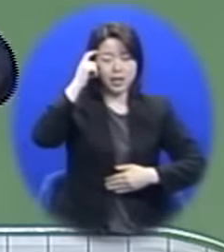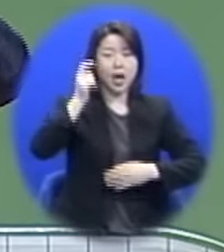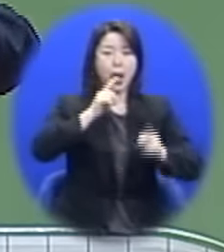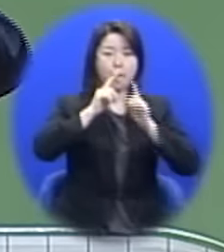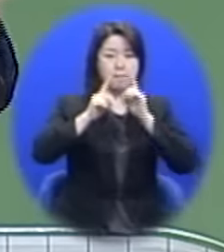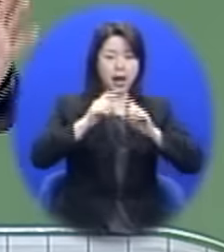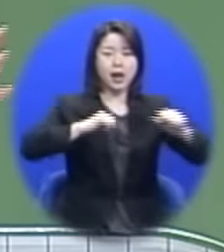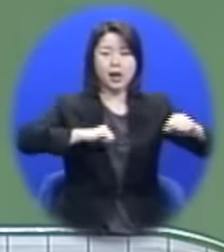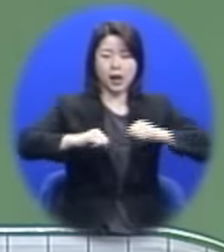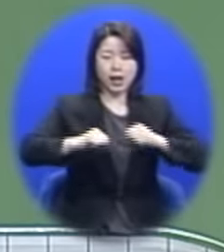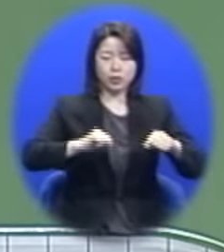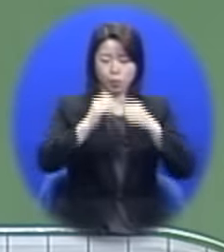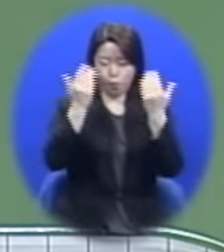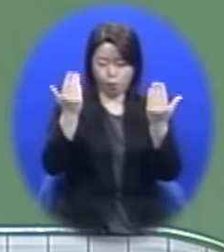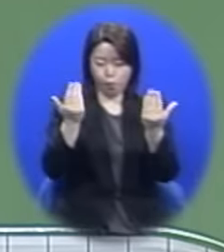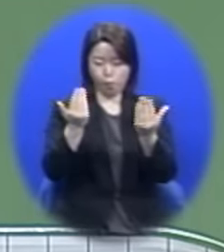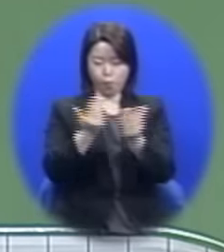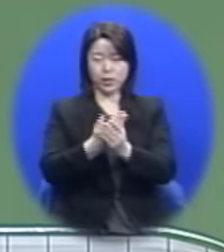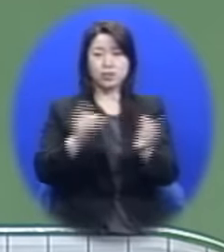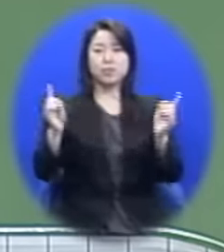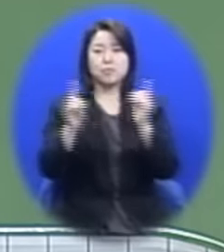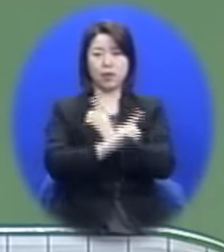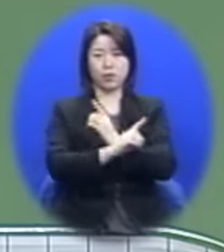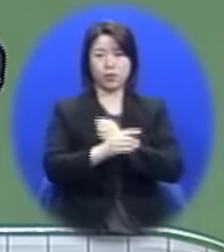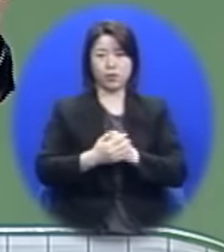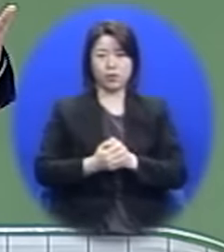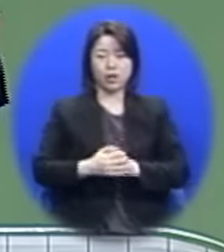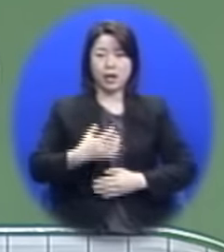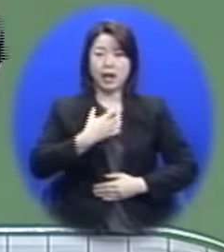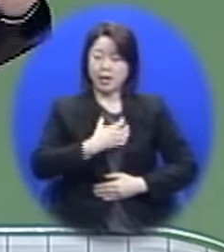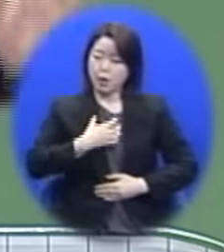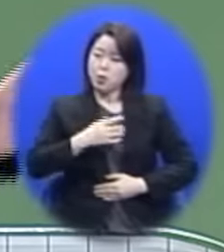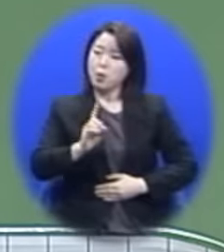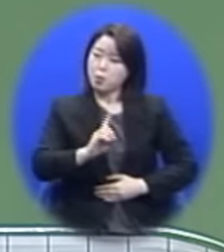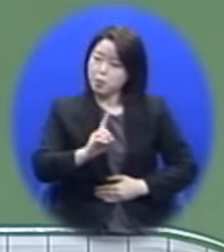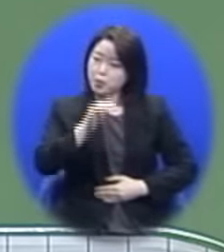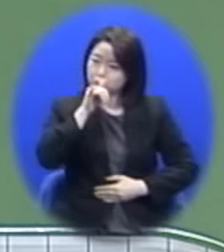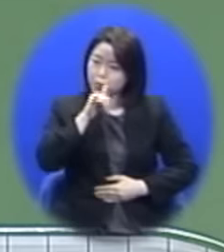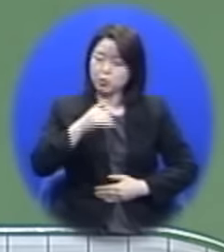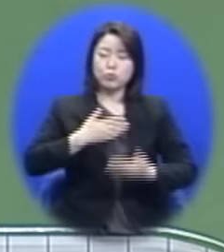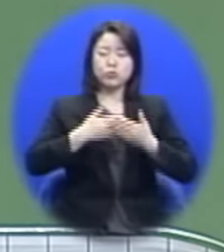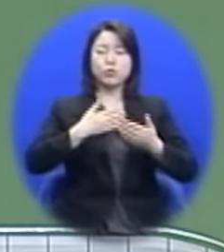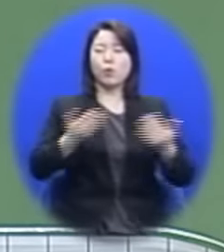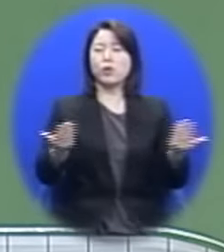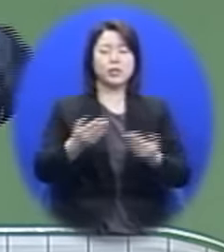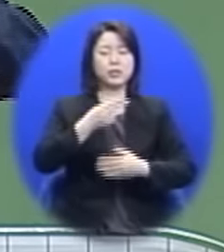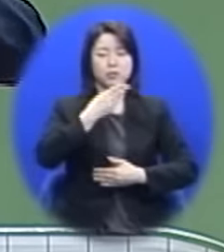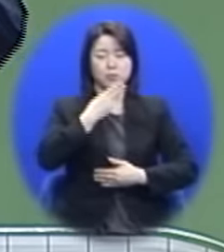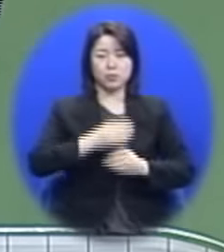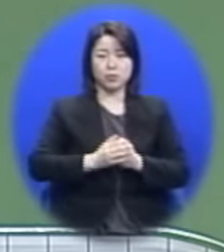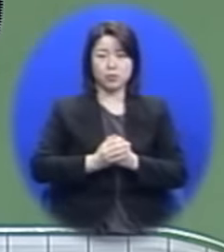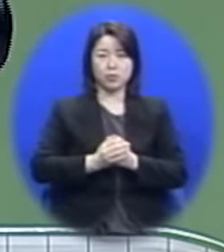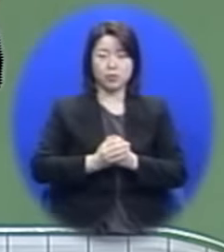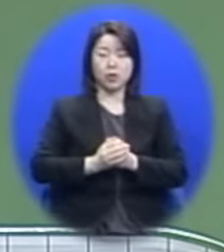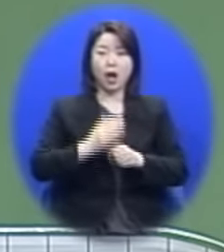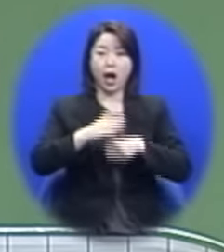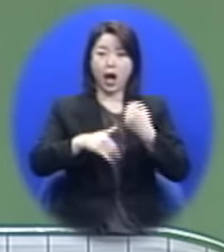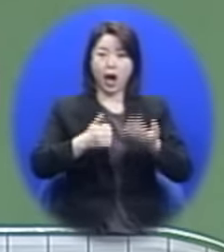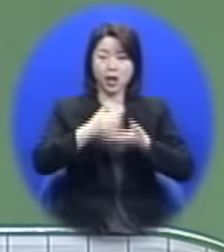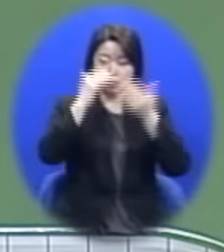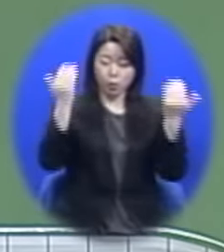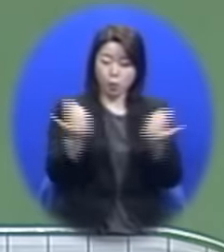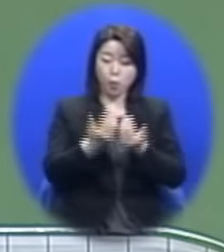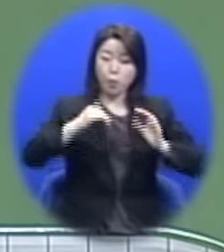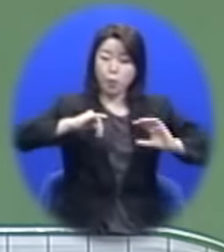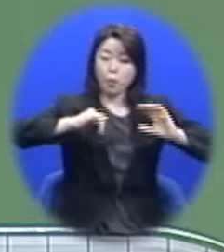말과 행동이 완전히 달라지게 됩니다. 염려할 게 뭐며 두려워할 게 뭡니까? 하나님이 진짜 온 세상을